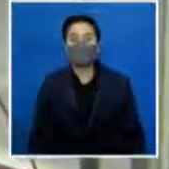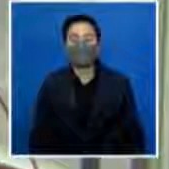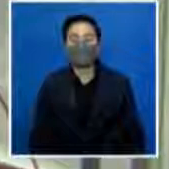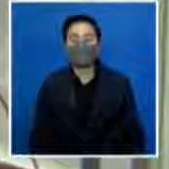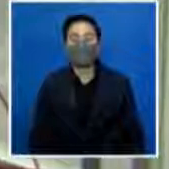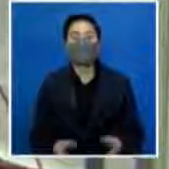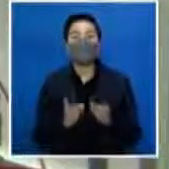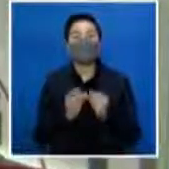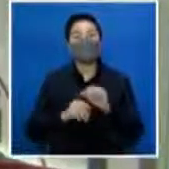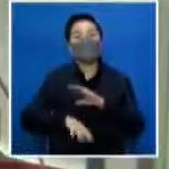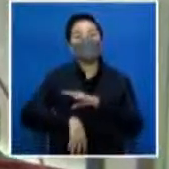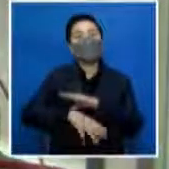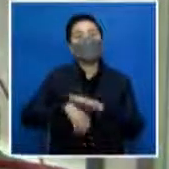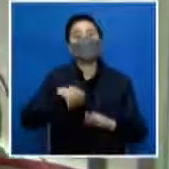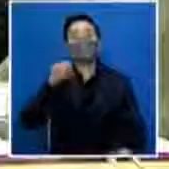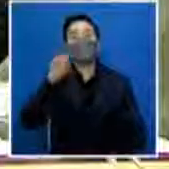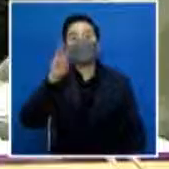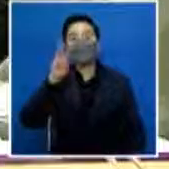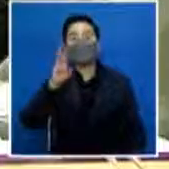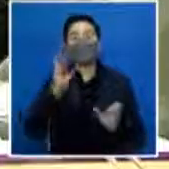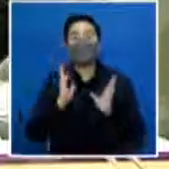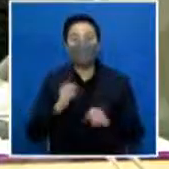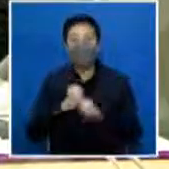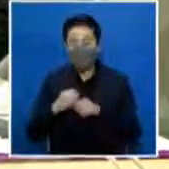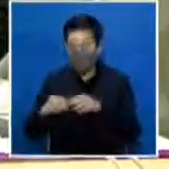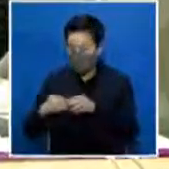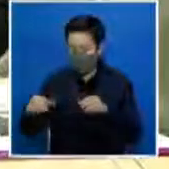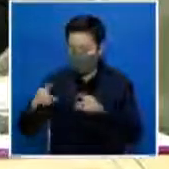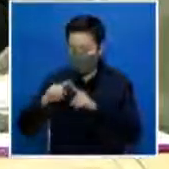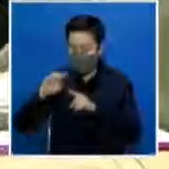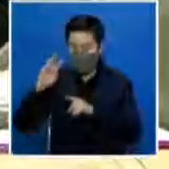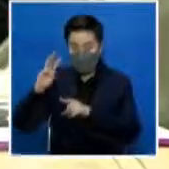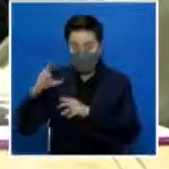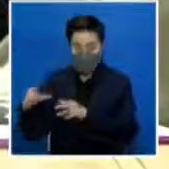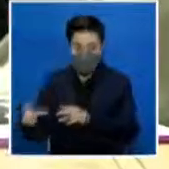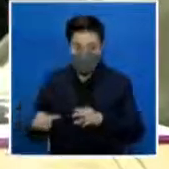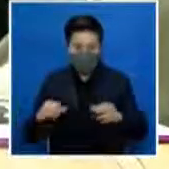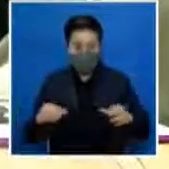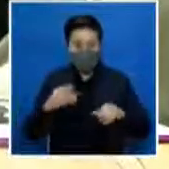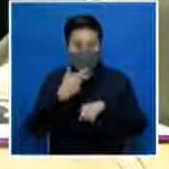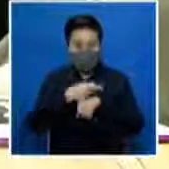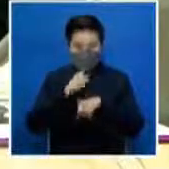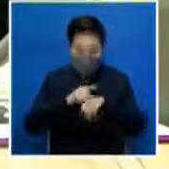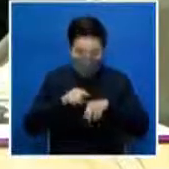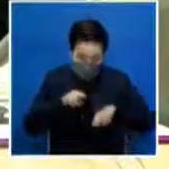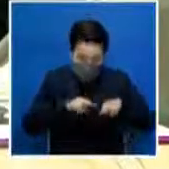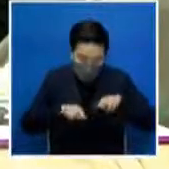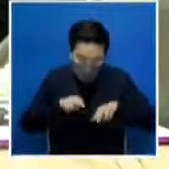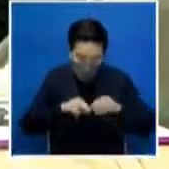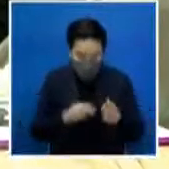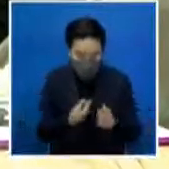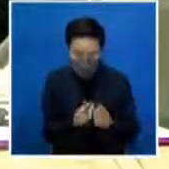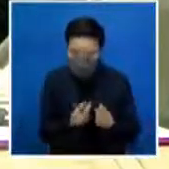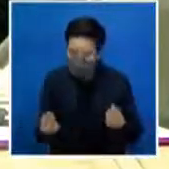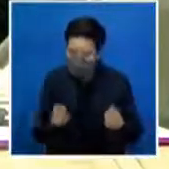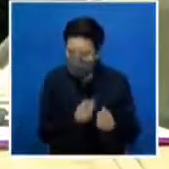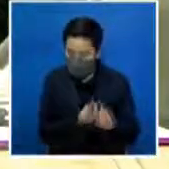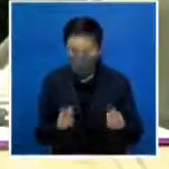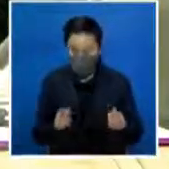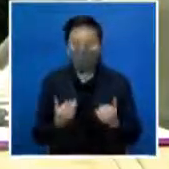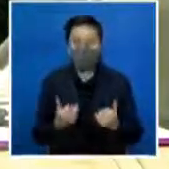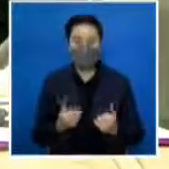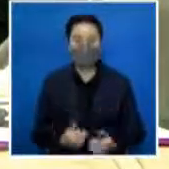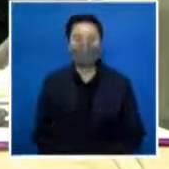หมายเลข6พนักงานนำกล่องลูกบอลหมายเลข6มาให้ประธานกรรมการได้ทำการตรวจสอบค่ะ